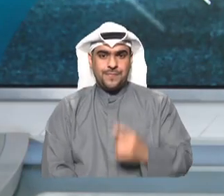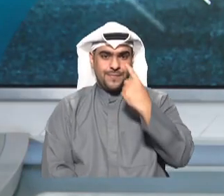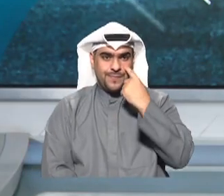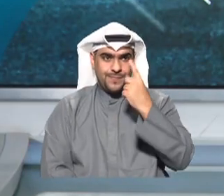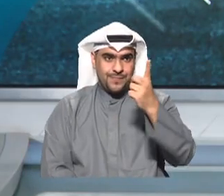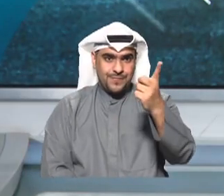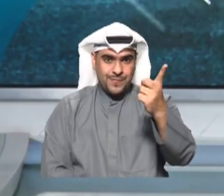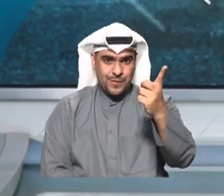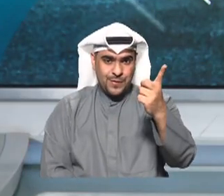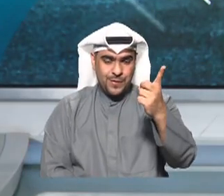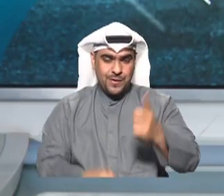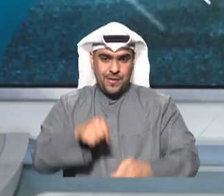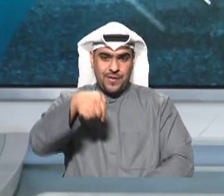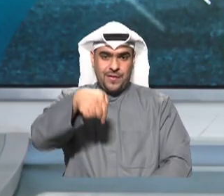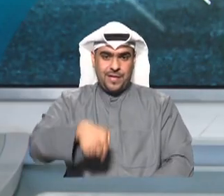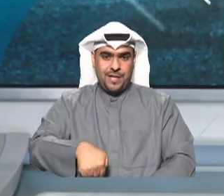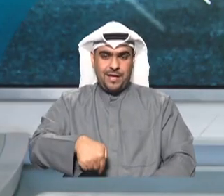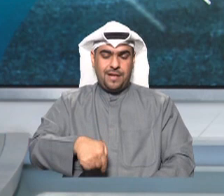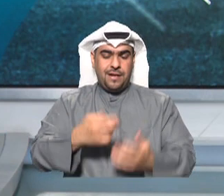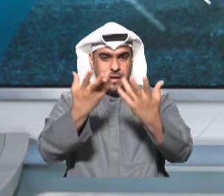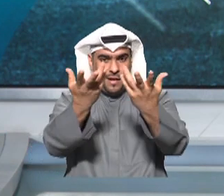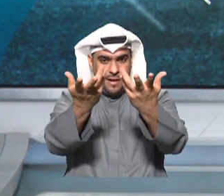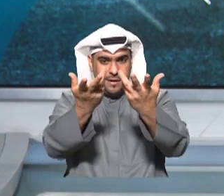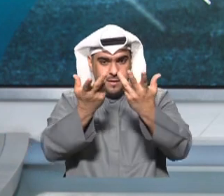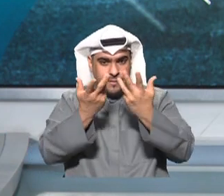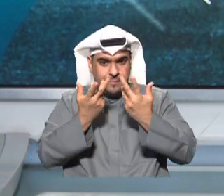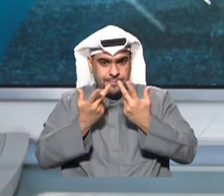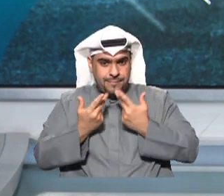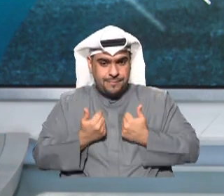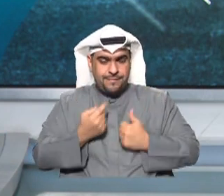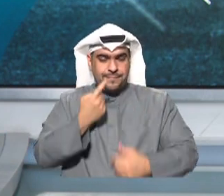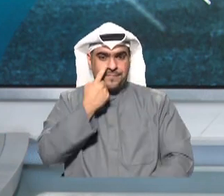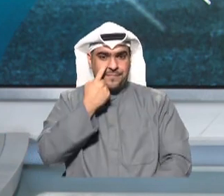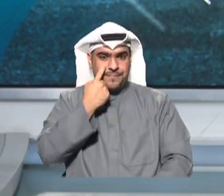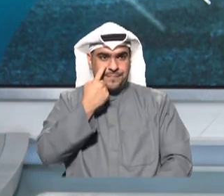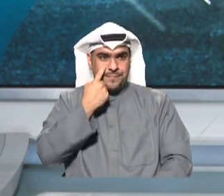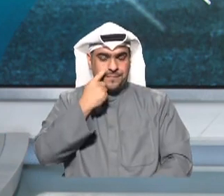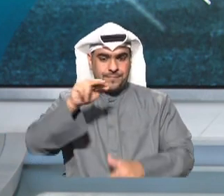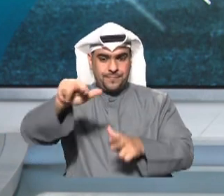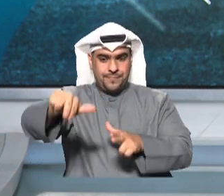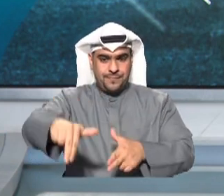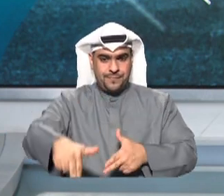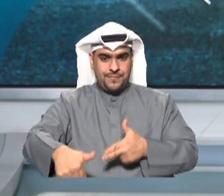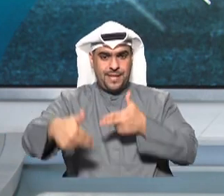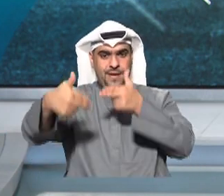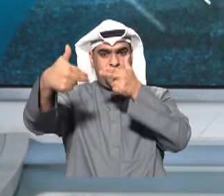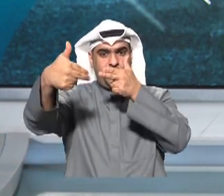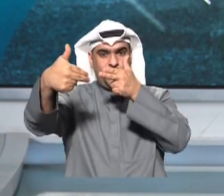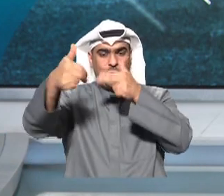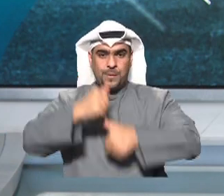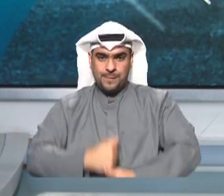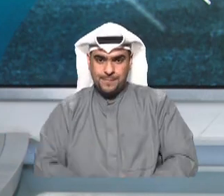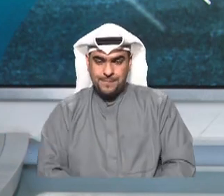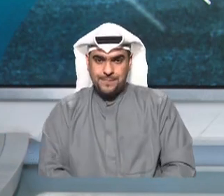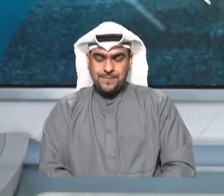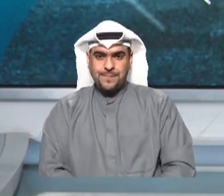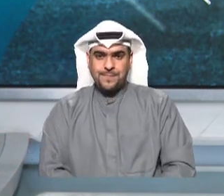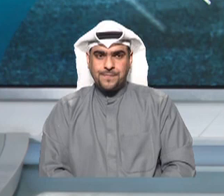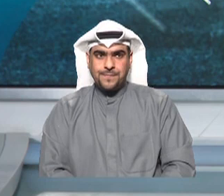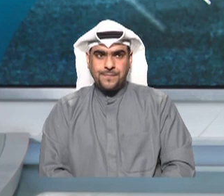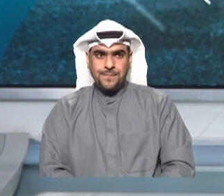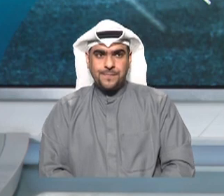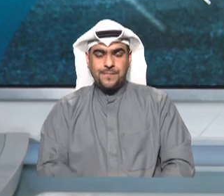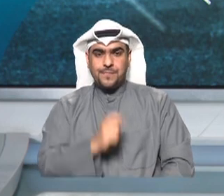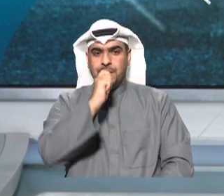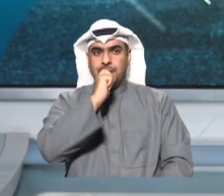وللحديث أكثر عن جولات الفرق التفتيشية لمتابعة تطبيق الاشتراطات الصحية تنضم إلينا على الهواء مباشرة